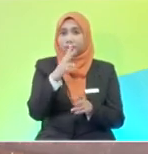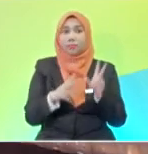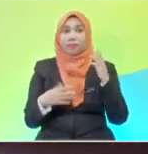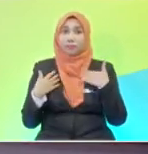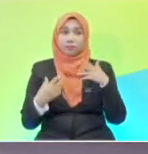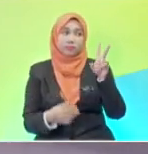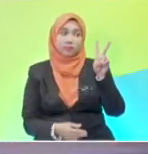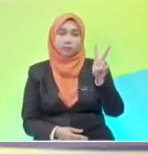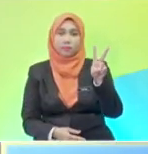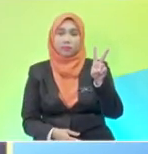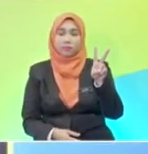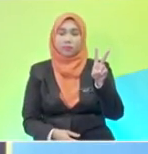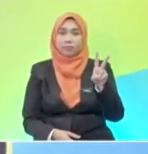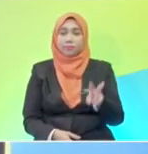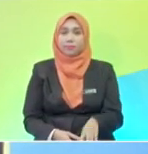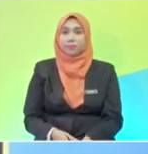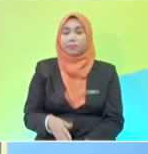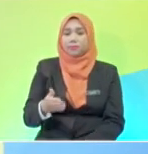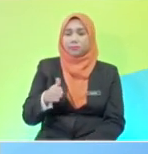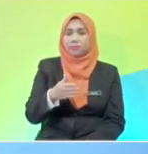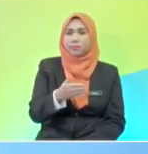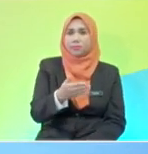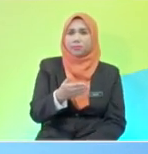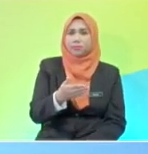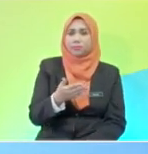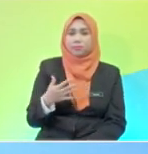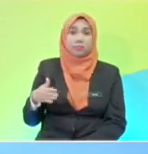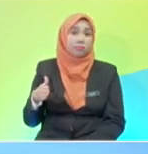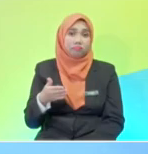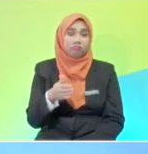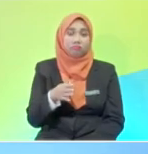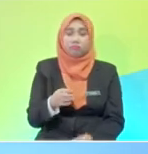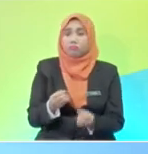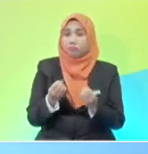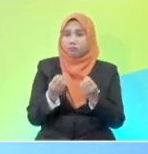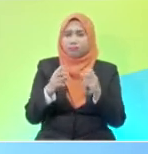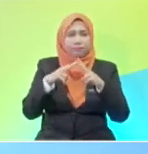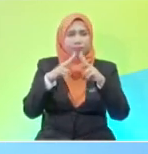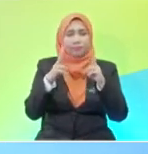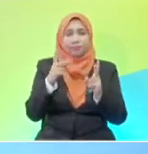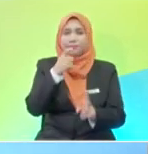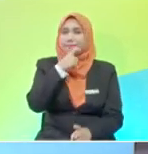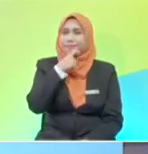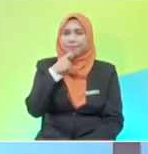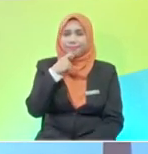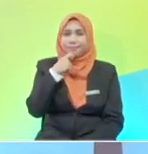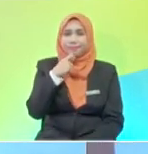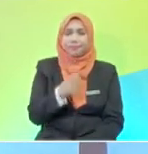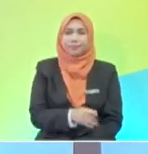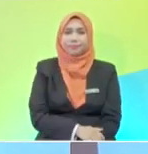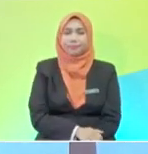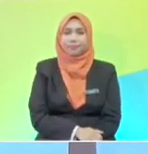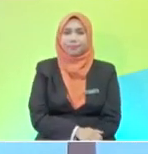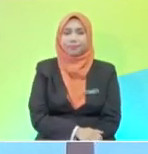perhatikan betul-betul ikan yang mana yang terlalu kering yang dalam